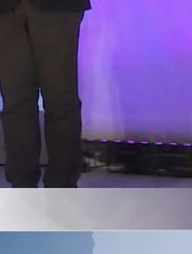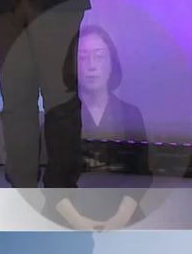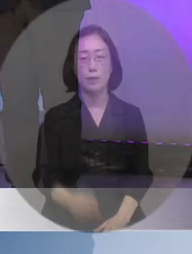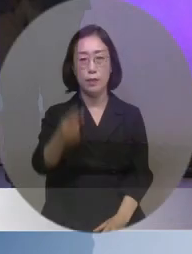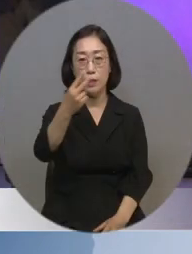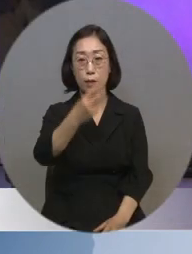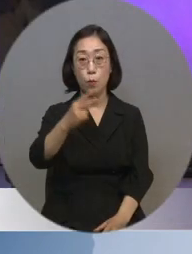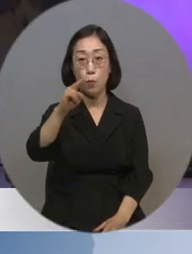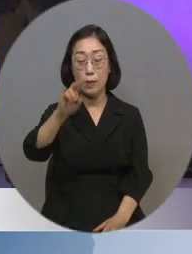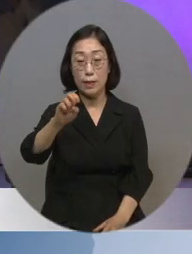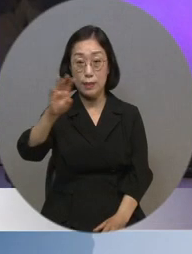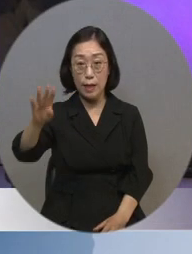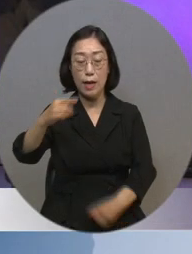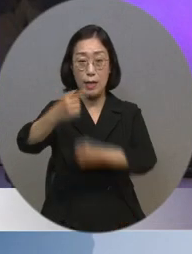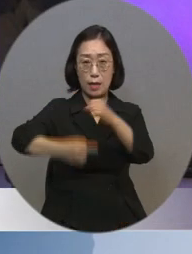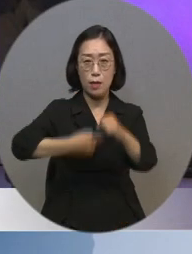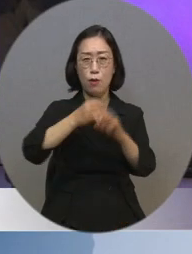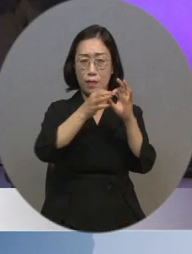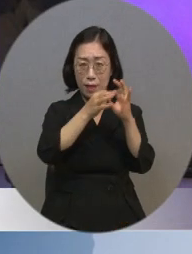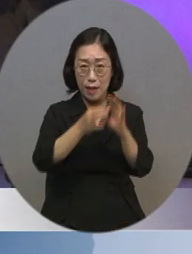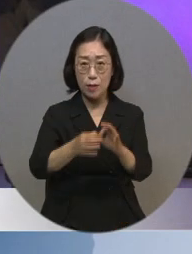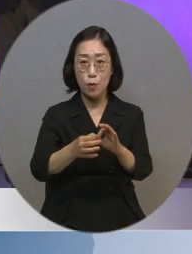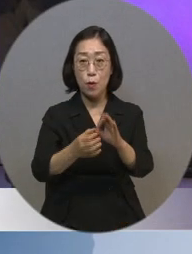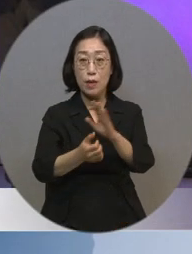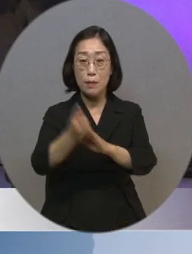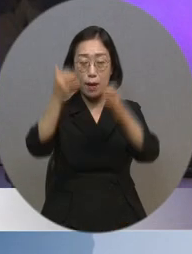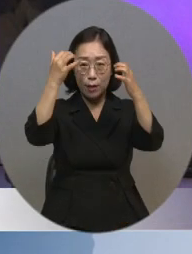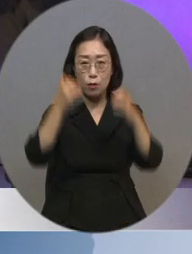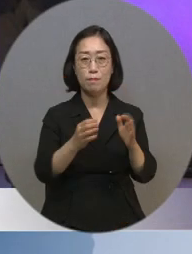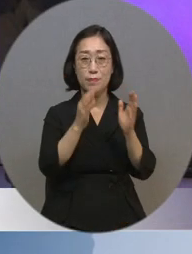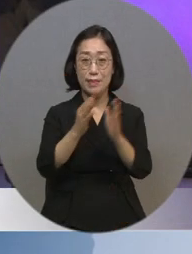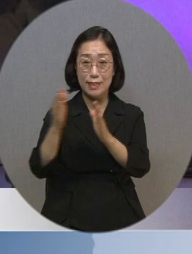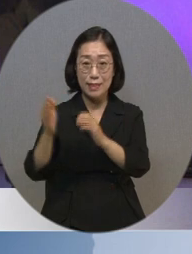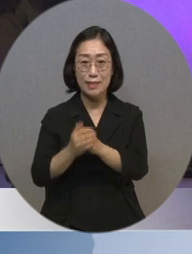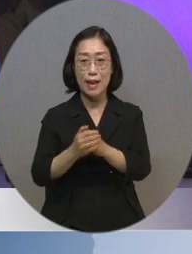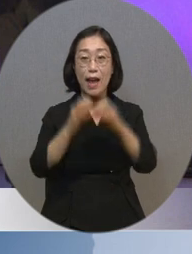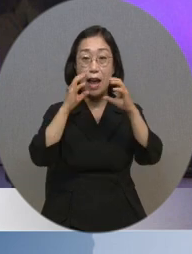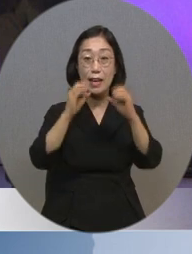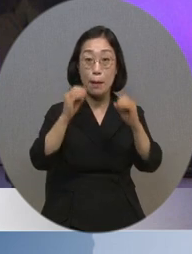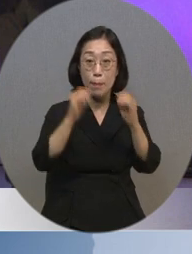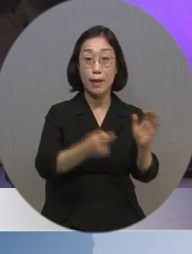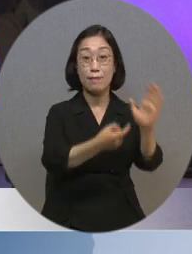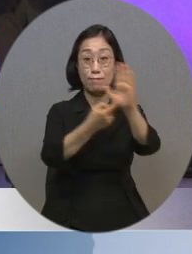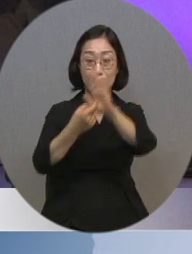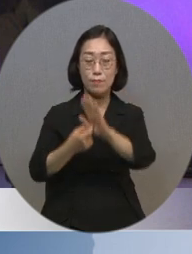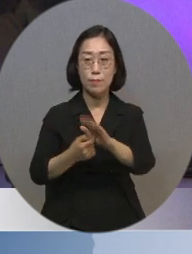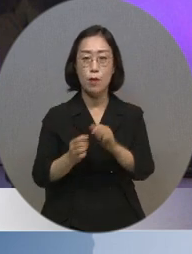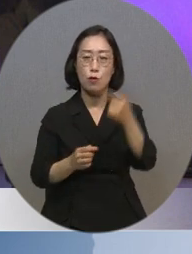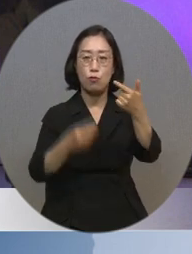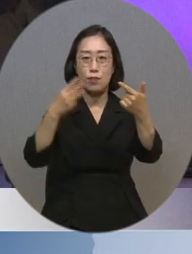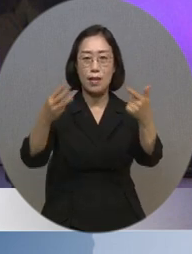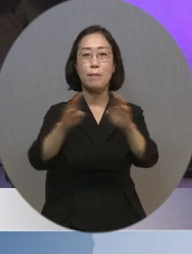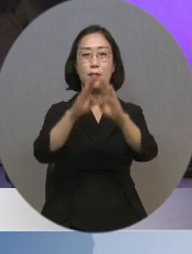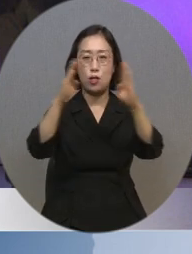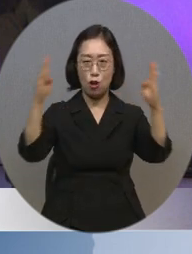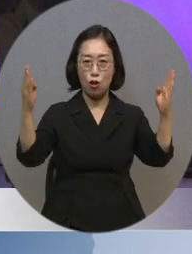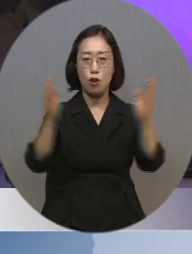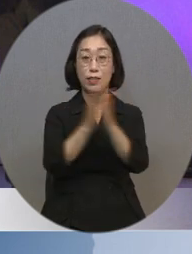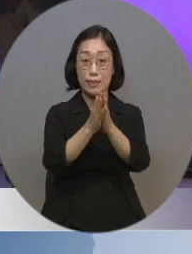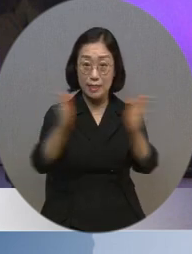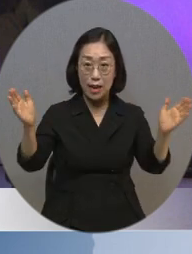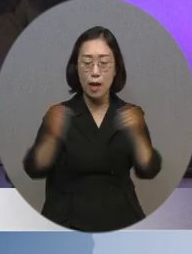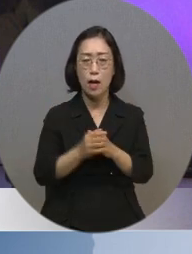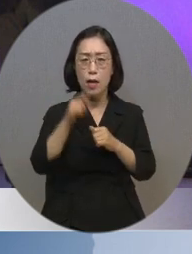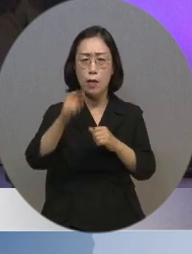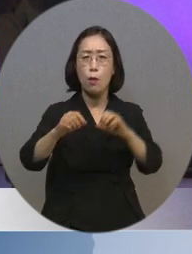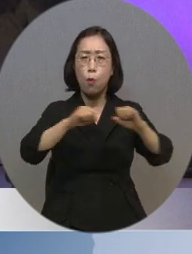2024 연중 모금 캠페인 희망여름 착착착 나눔 캠페인 출범식이 지난 3일 개최됐습니다. 이번